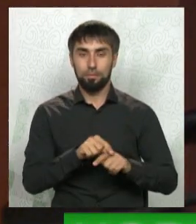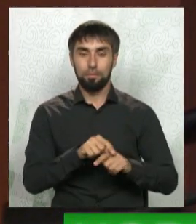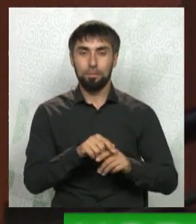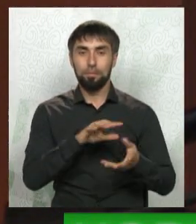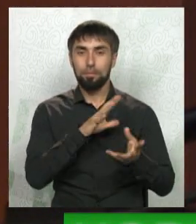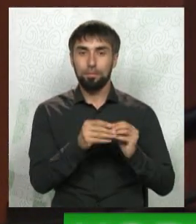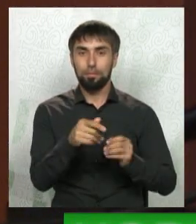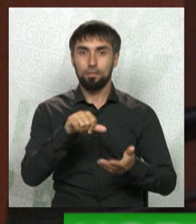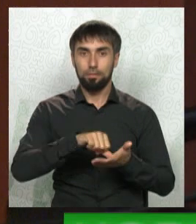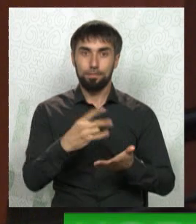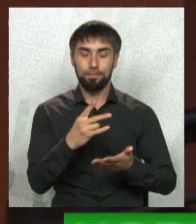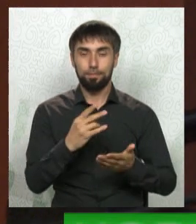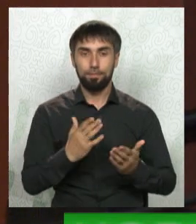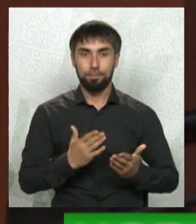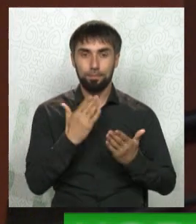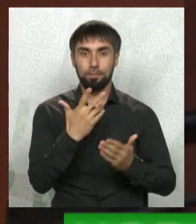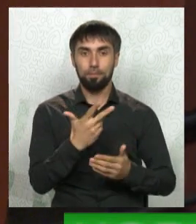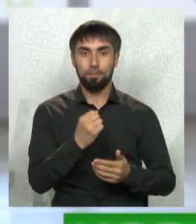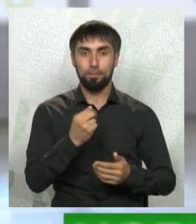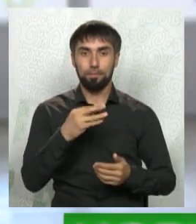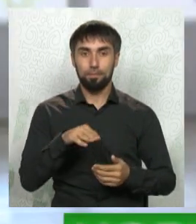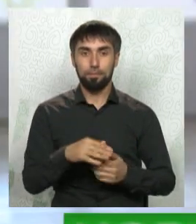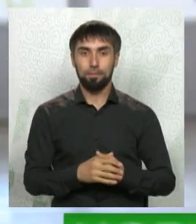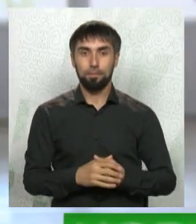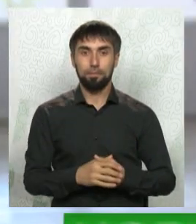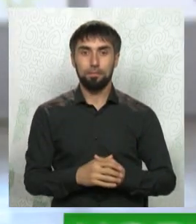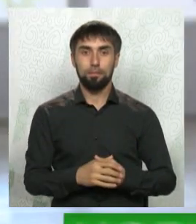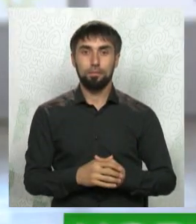каждому участнику нужно прочитать 3 аята.